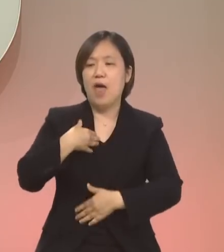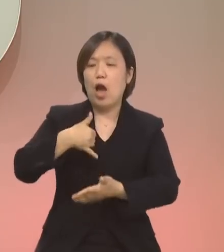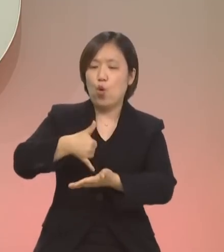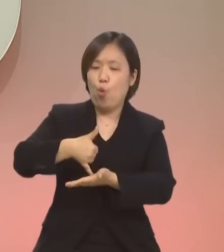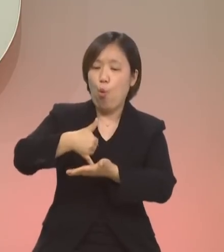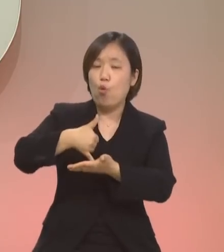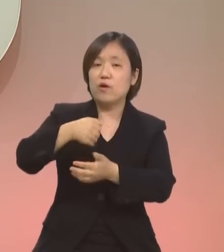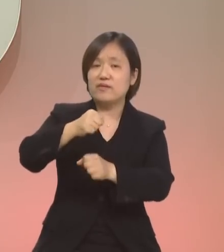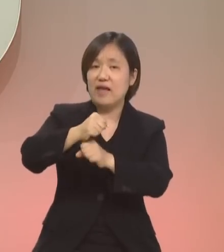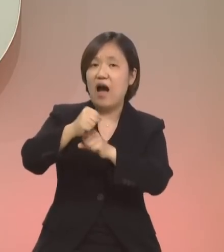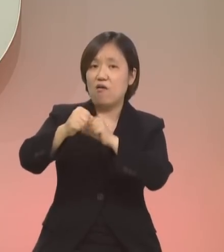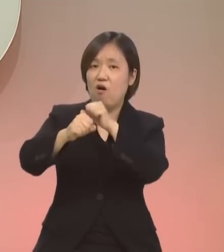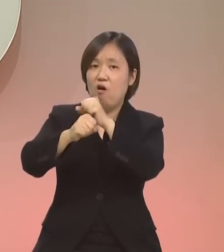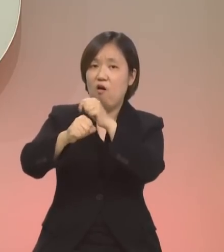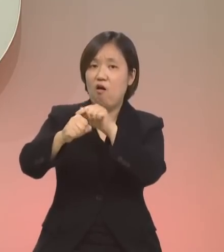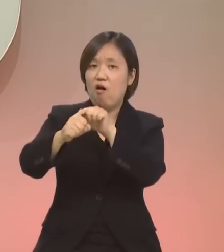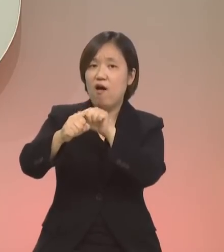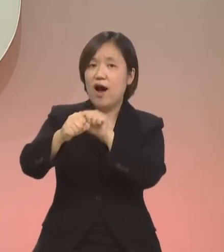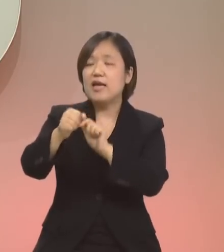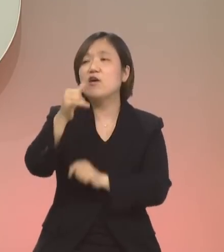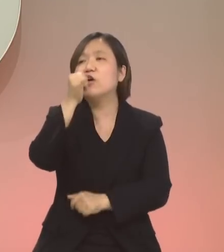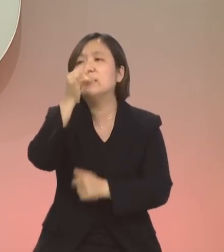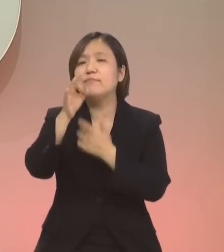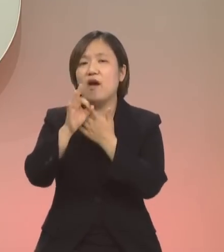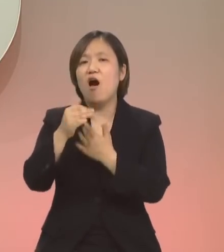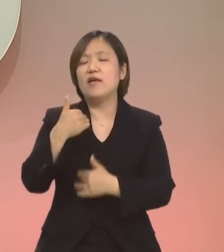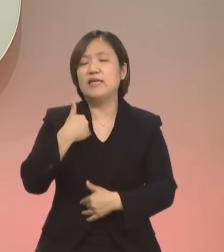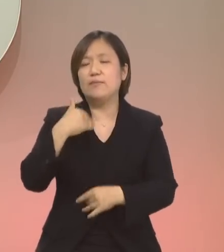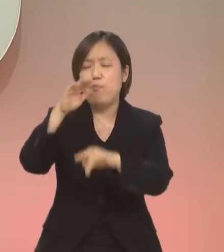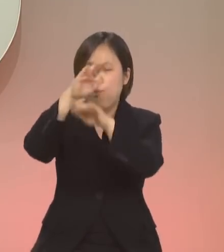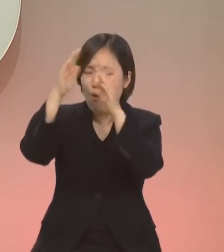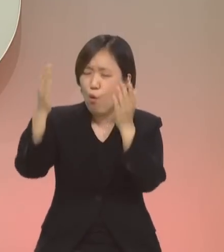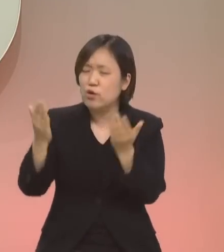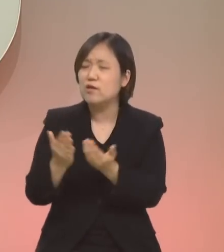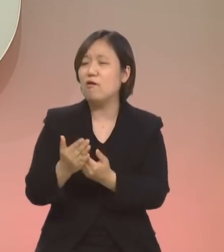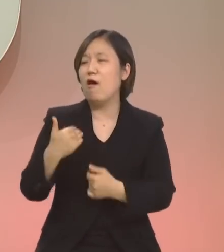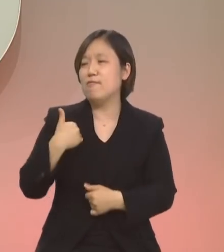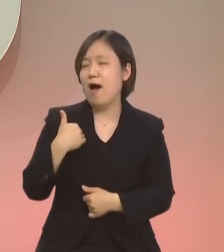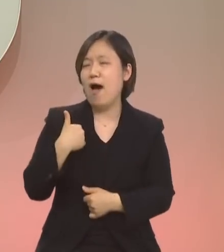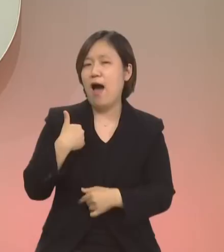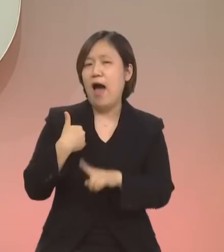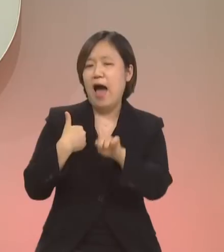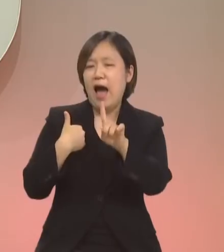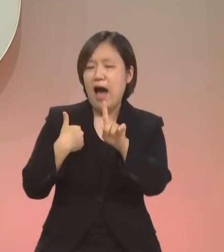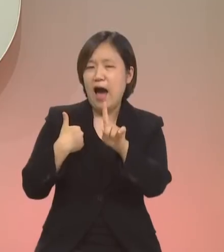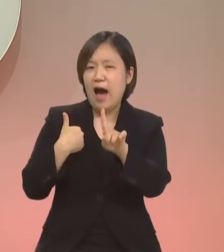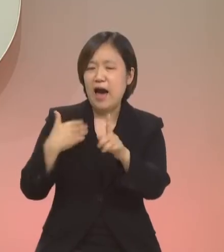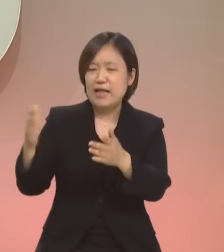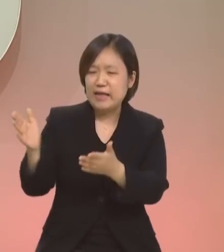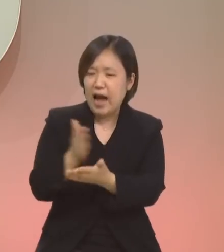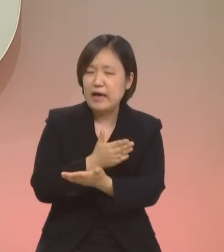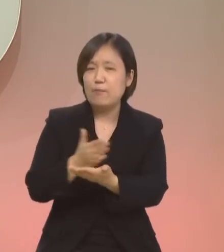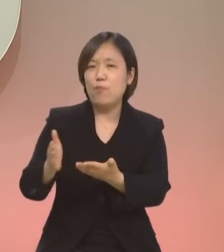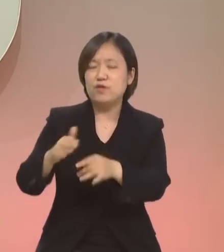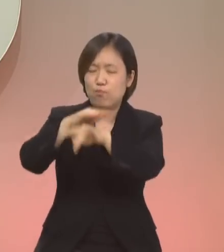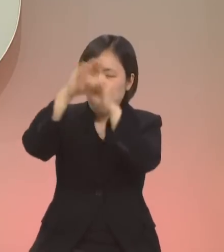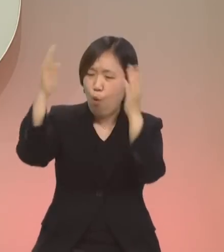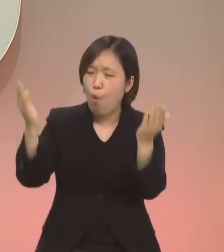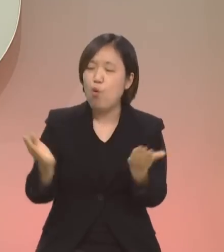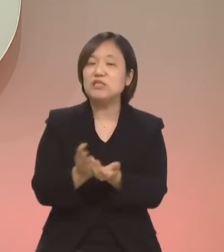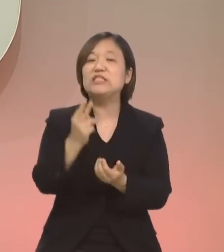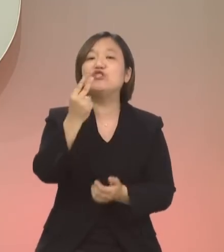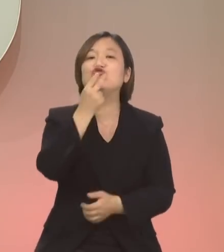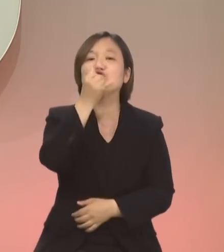공덕이 있다면이 모든 공덕을 하나도 남김없이 모든 중생들에게